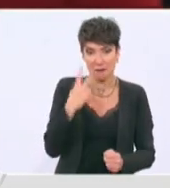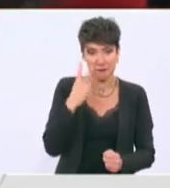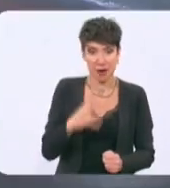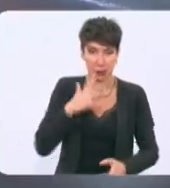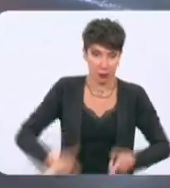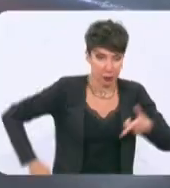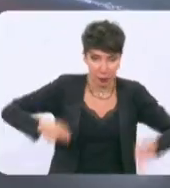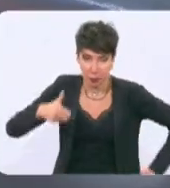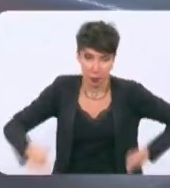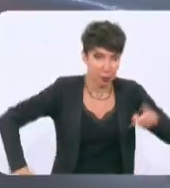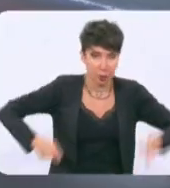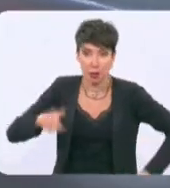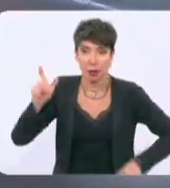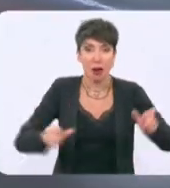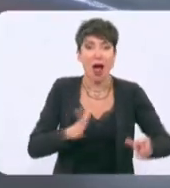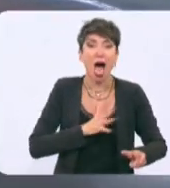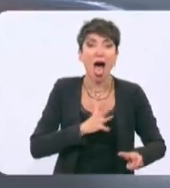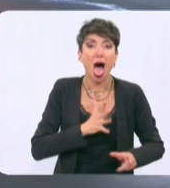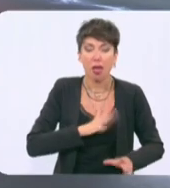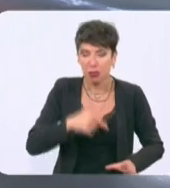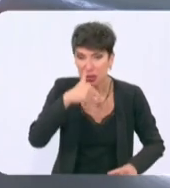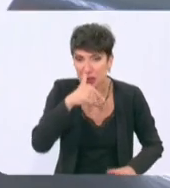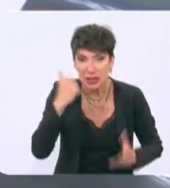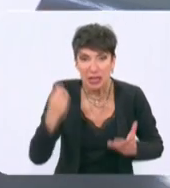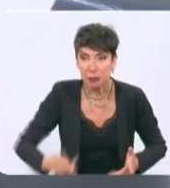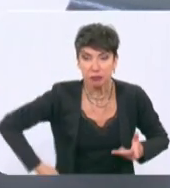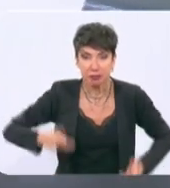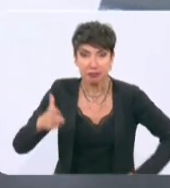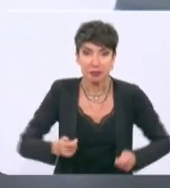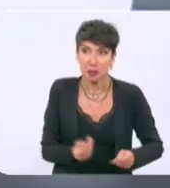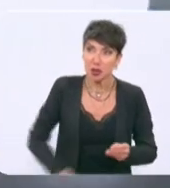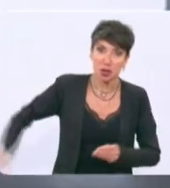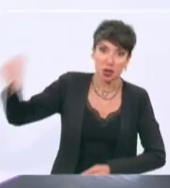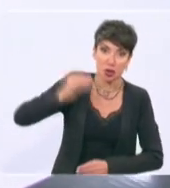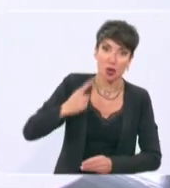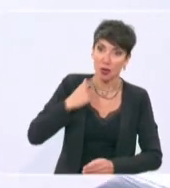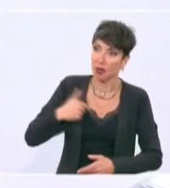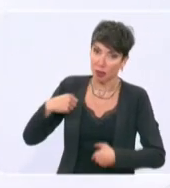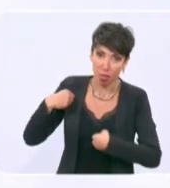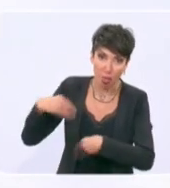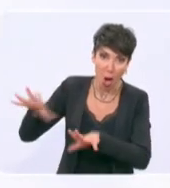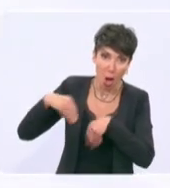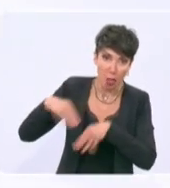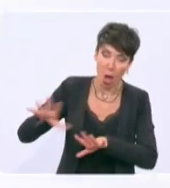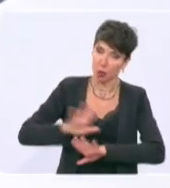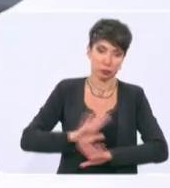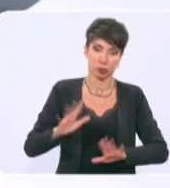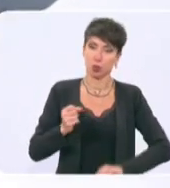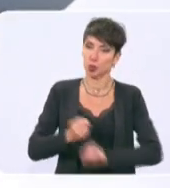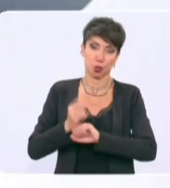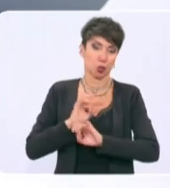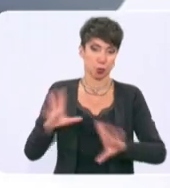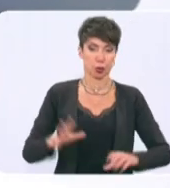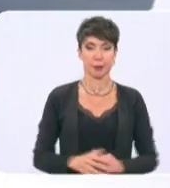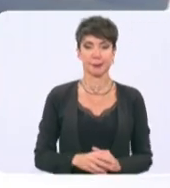τα σπασμένα ο ελληνικός λαός με χειρότερους αντιλαϊκούς νόμους, δεν πρόκειται ούτε ανοχή να δείξει ούτε στήριξη. Το πρόγραμμα του κυρίου